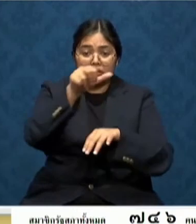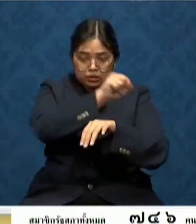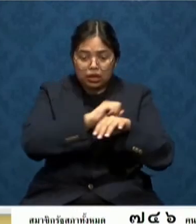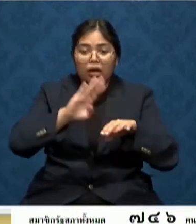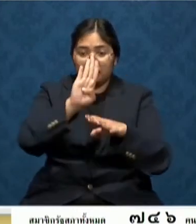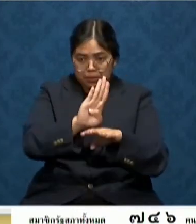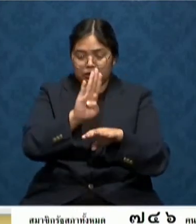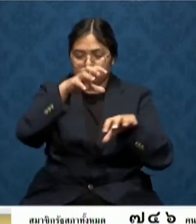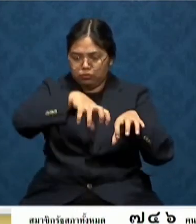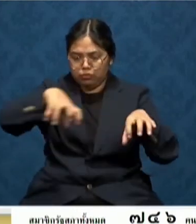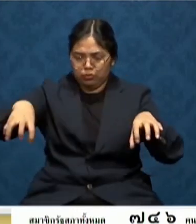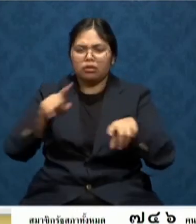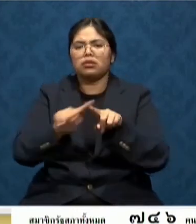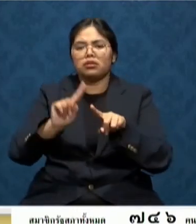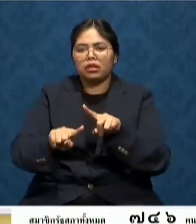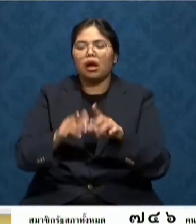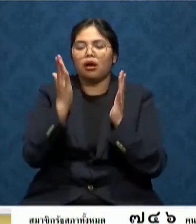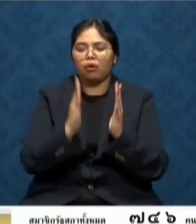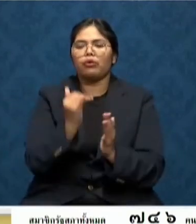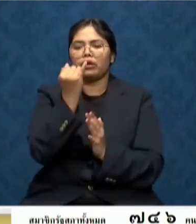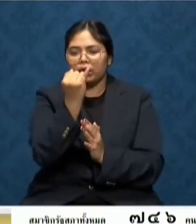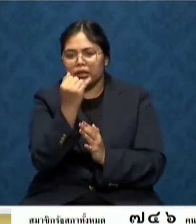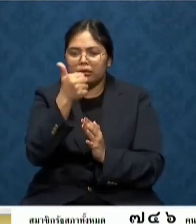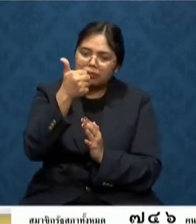วยงานรัษมีทั้คนดีคนไม่ดี